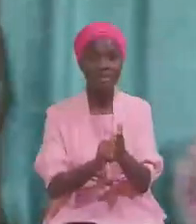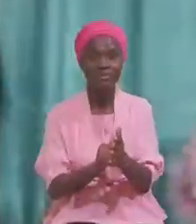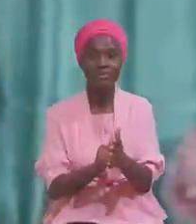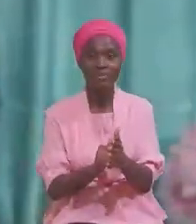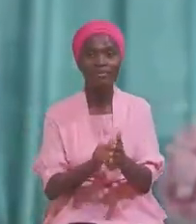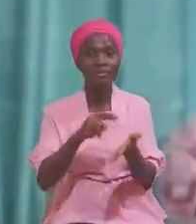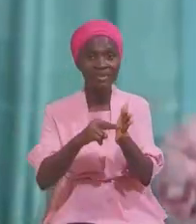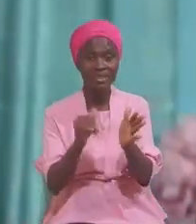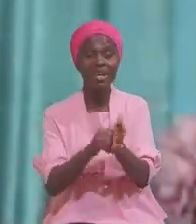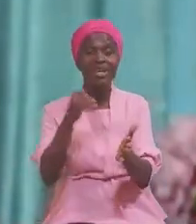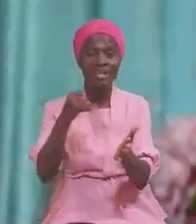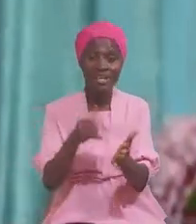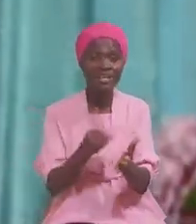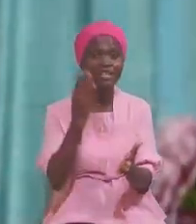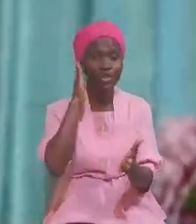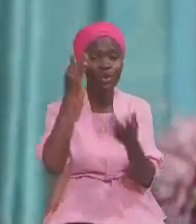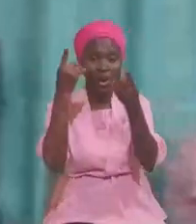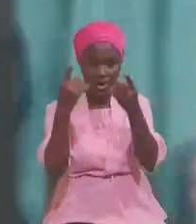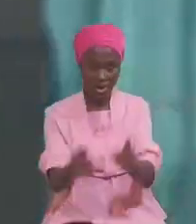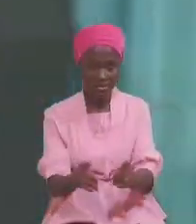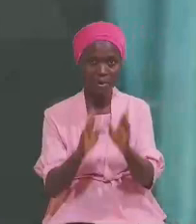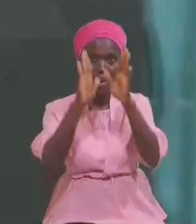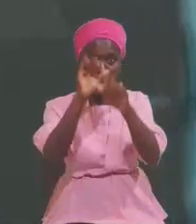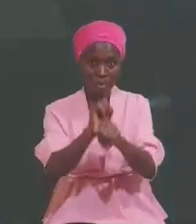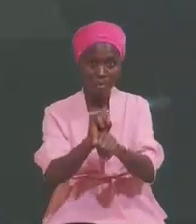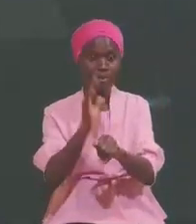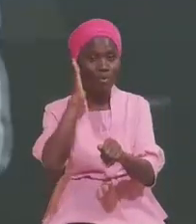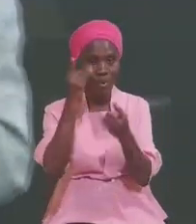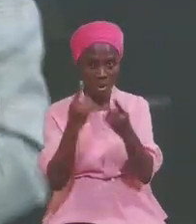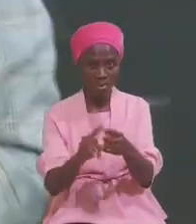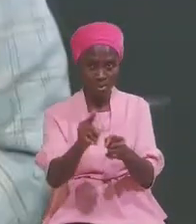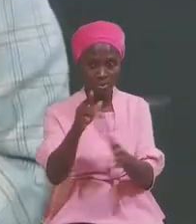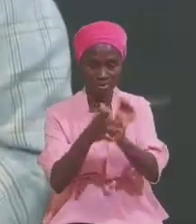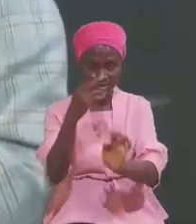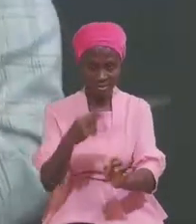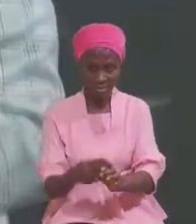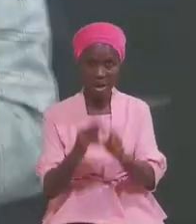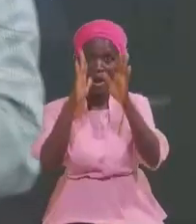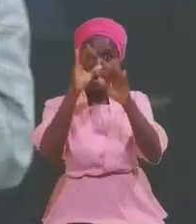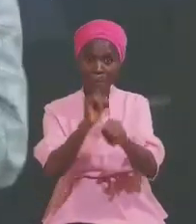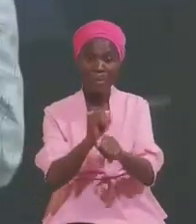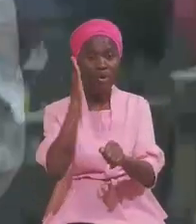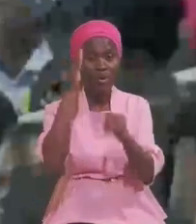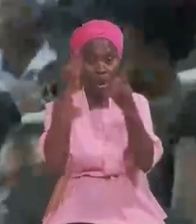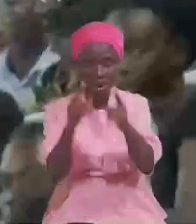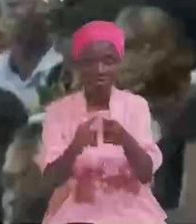produire. Le miracle va se produire dans ma vie. Le miracle va se produire dans ma vie.